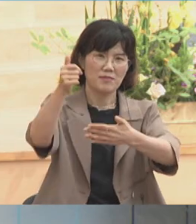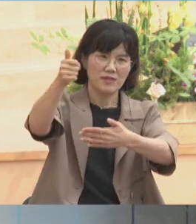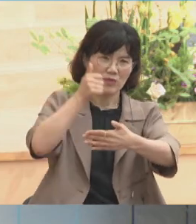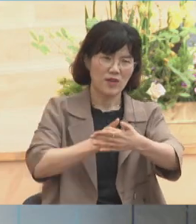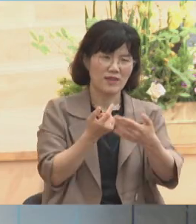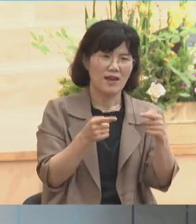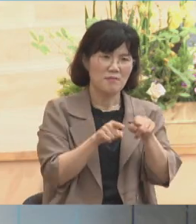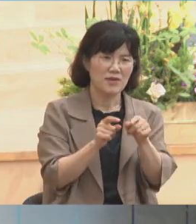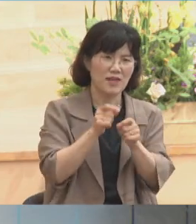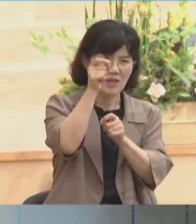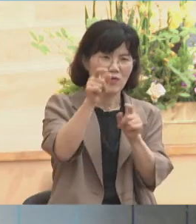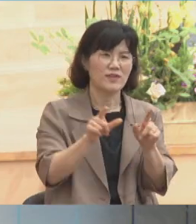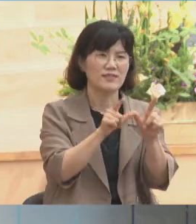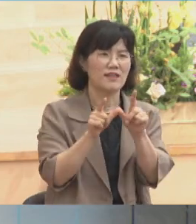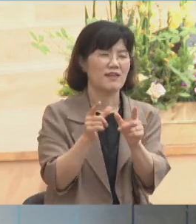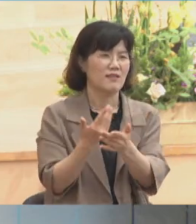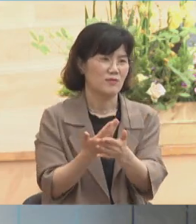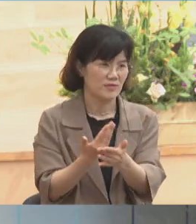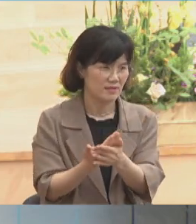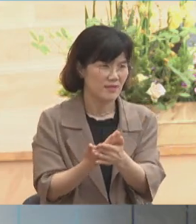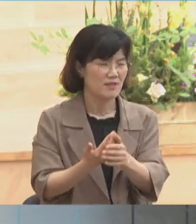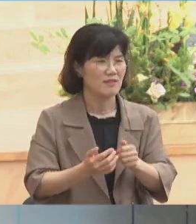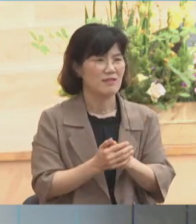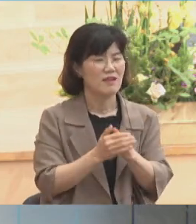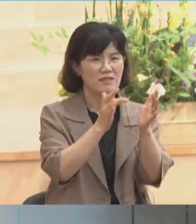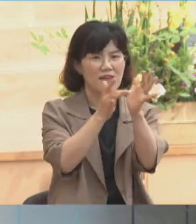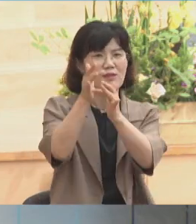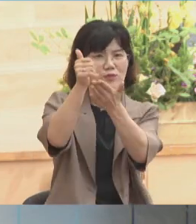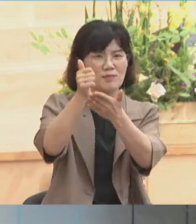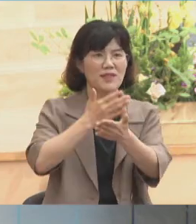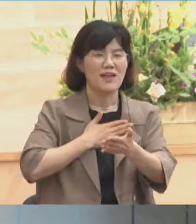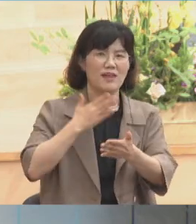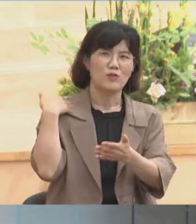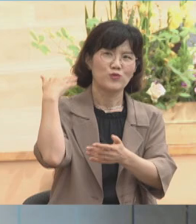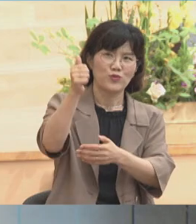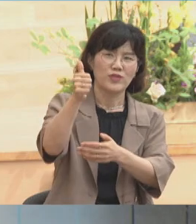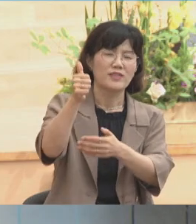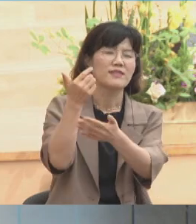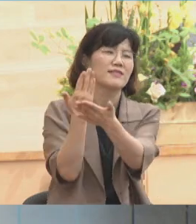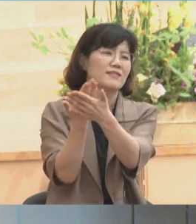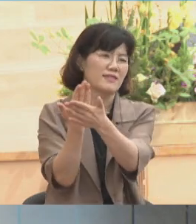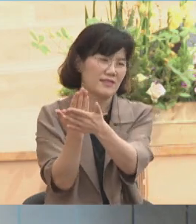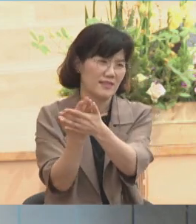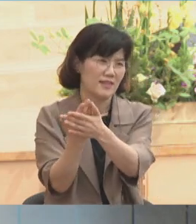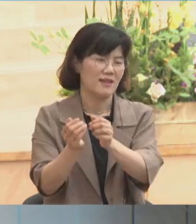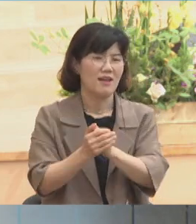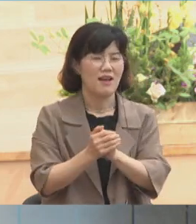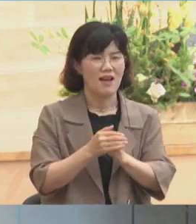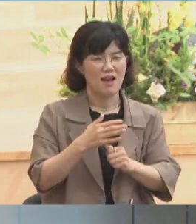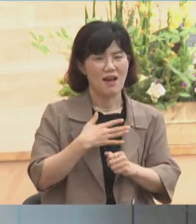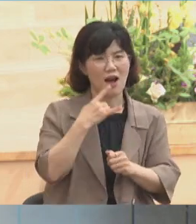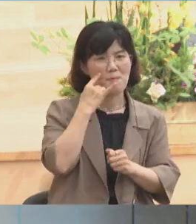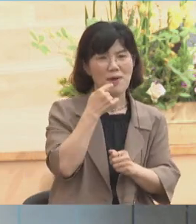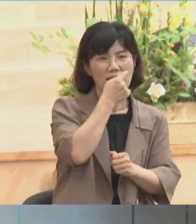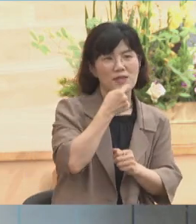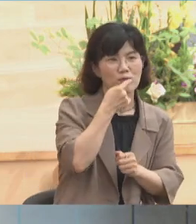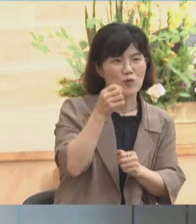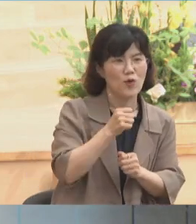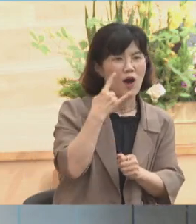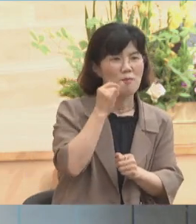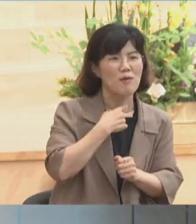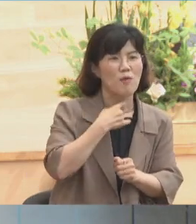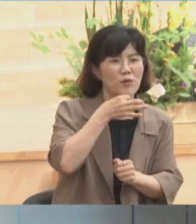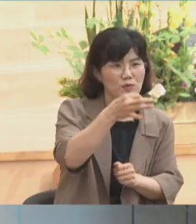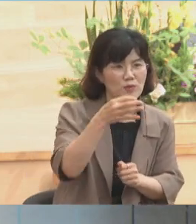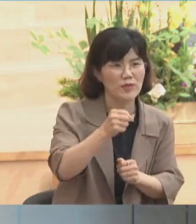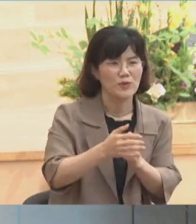저와 함께 영원히 같이 살아요. 예수님, 저의 주인이 되어 주세요. 엄마의 입술로, 엄마의